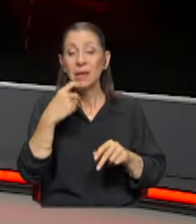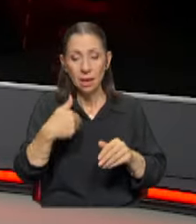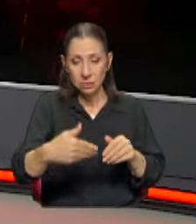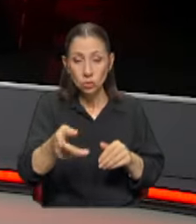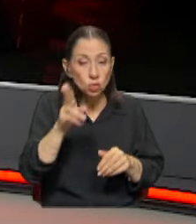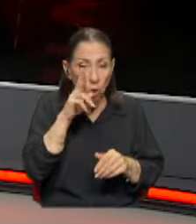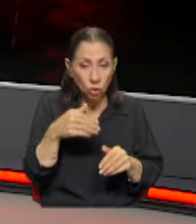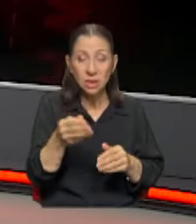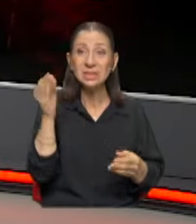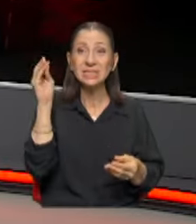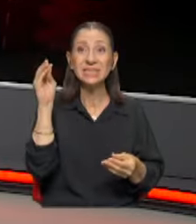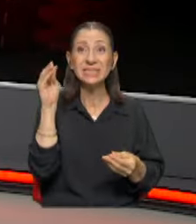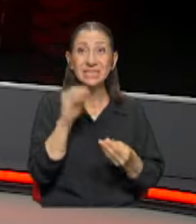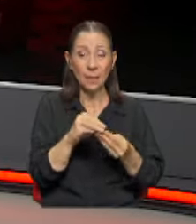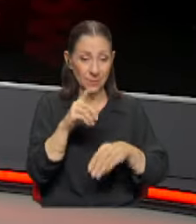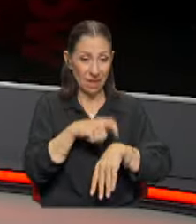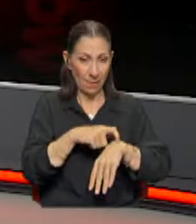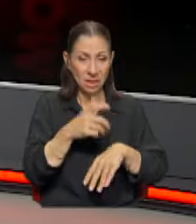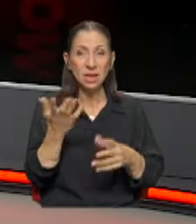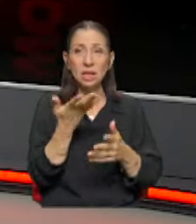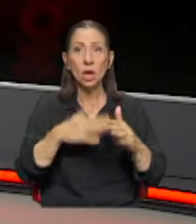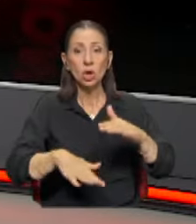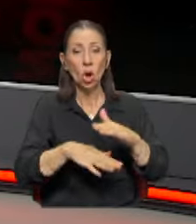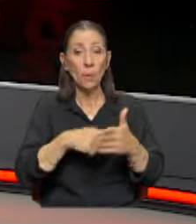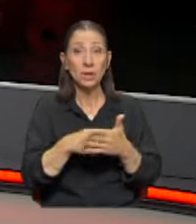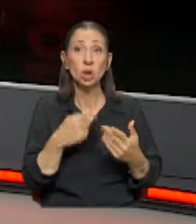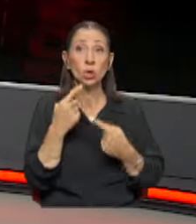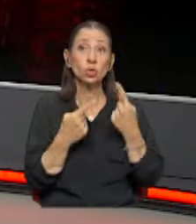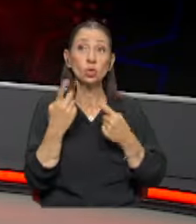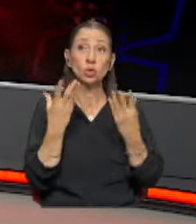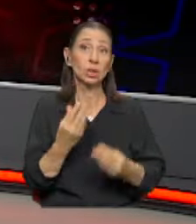sonunda yani zamanı yine kök maaşı konuşuyor olacağız ne yazık ki.